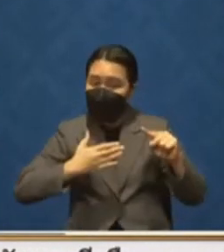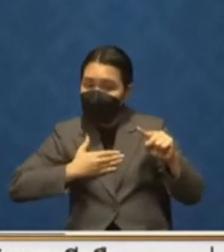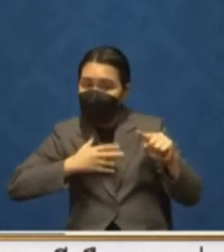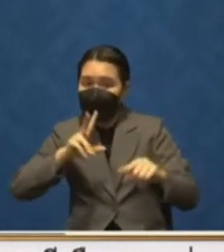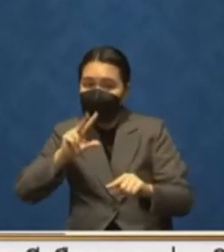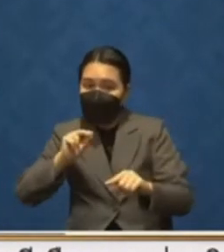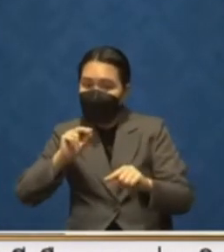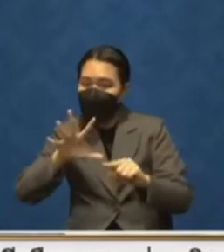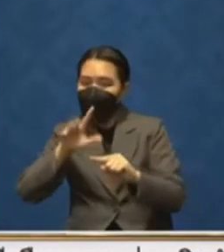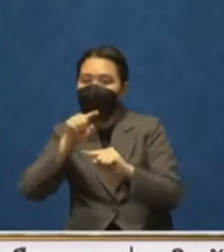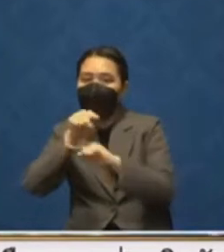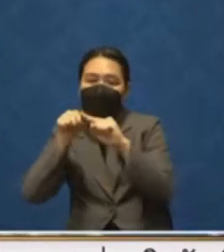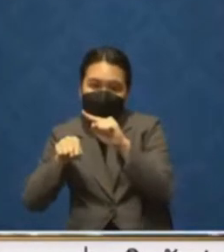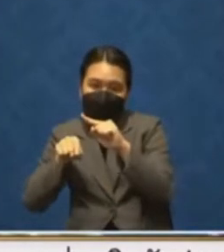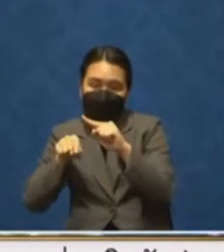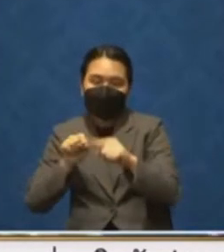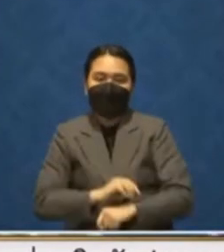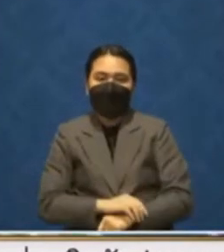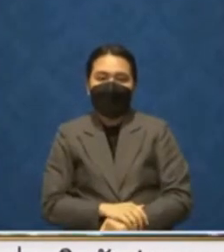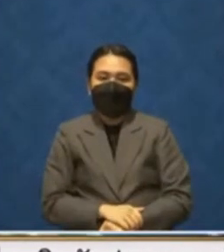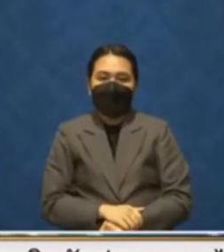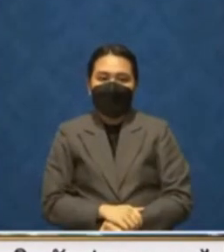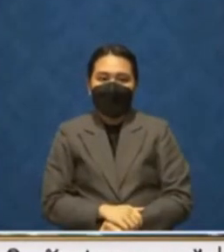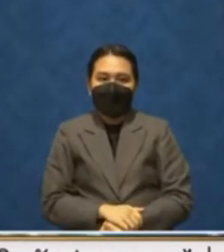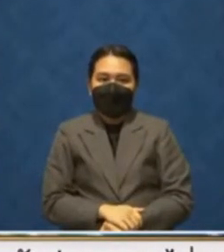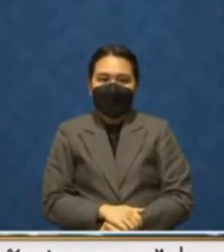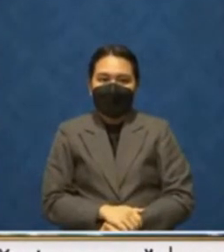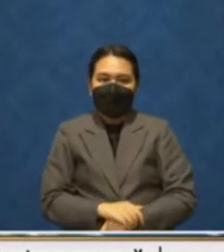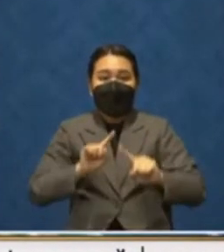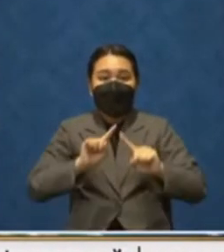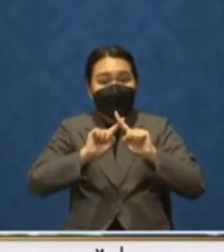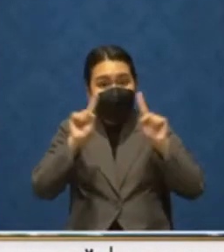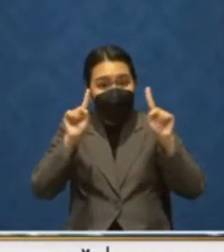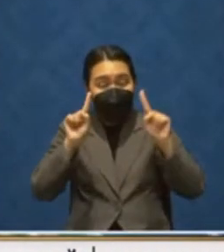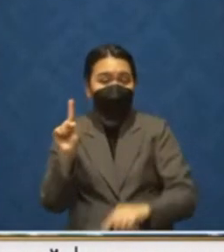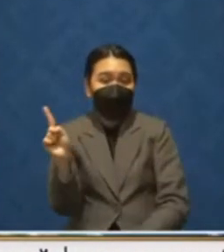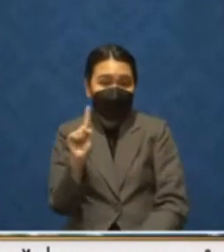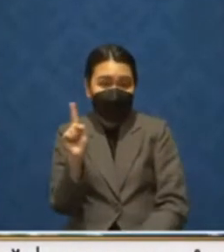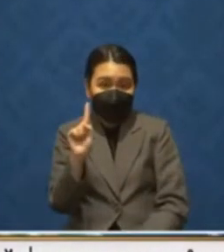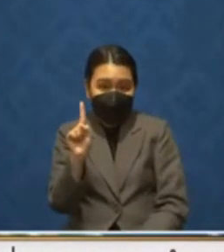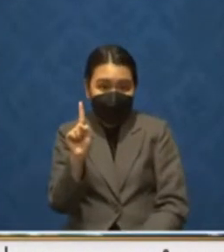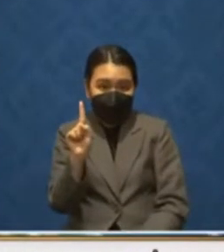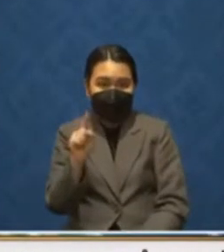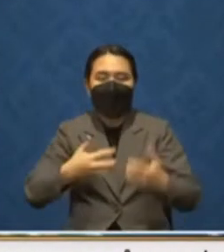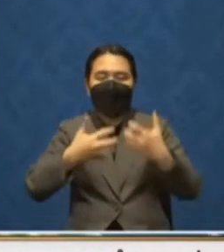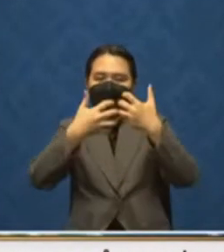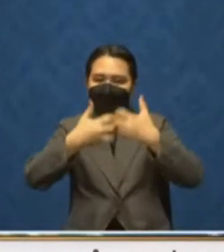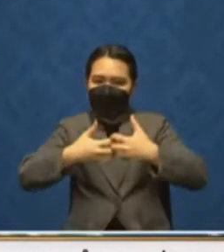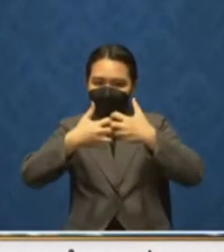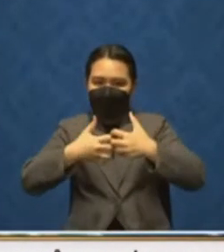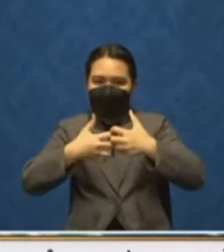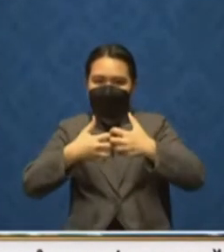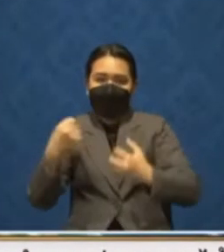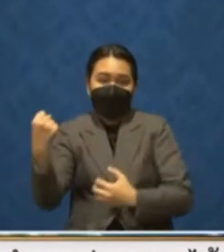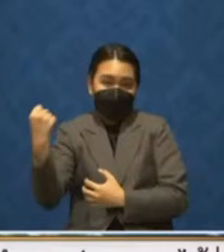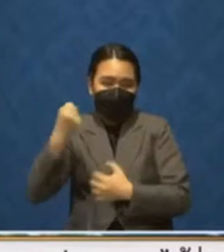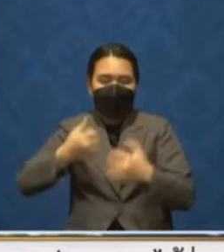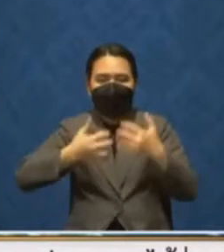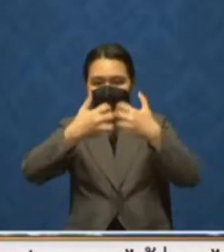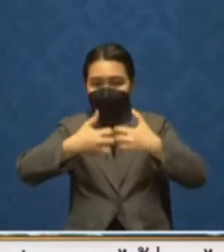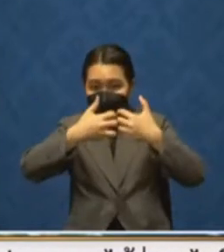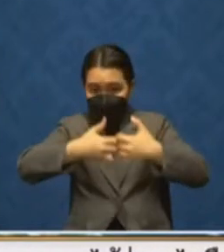35%มันต่างกันตรงที่เรียกว่ากำลังการผลิตใช้สูตรของท่านนะครับ